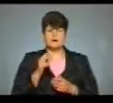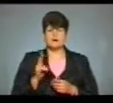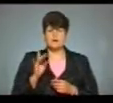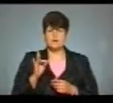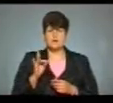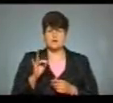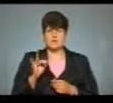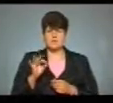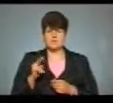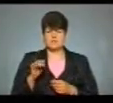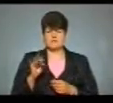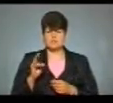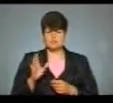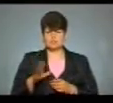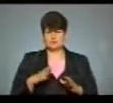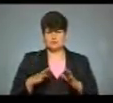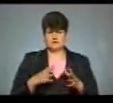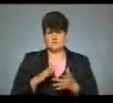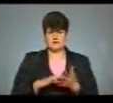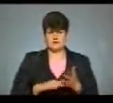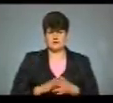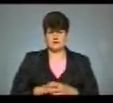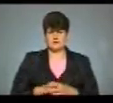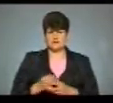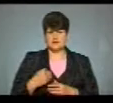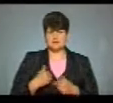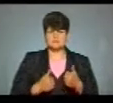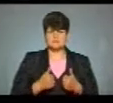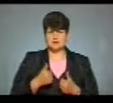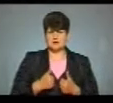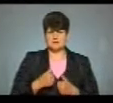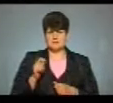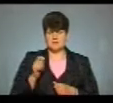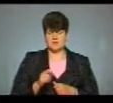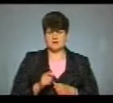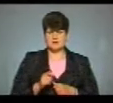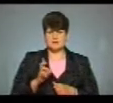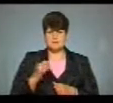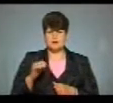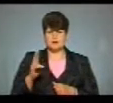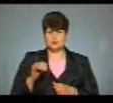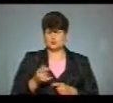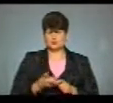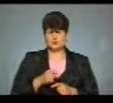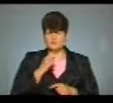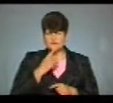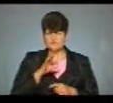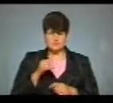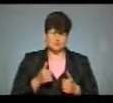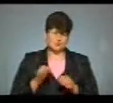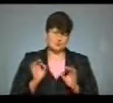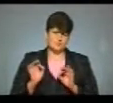майже не готувався, тому буде тренуватись далі. Я зі змагань Байку приїхав дуже важко після цього, а так все